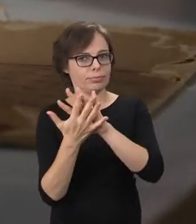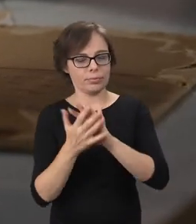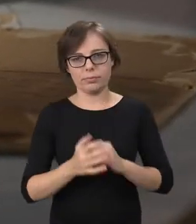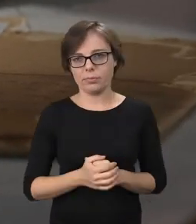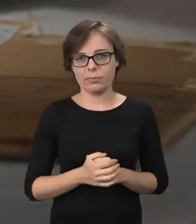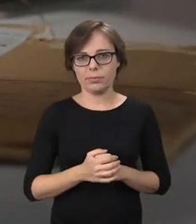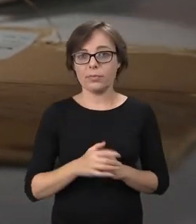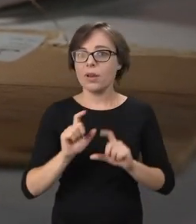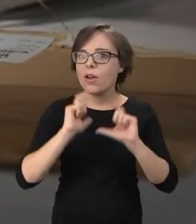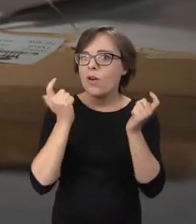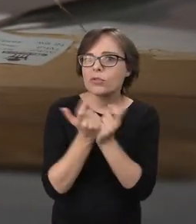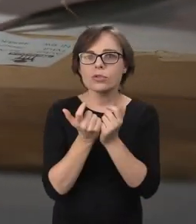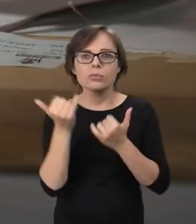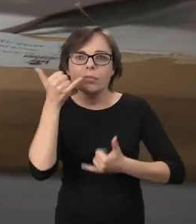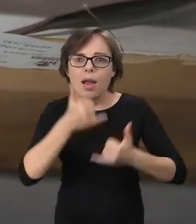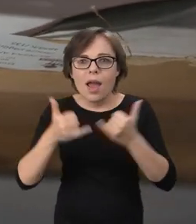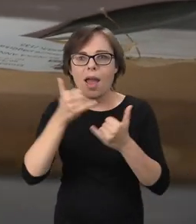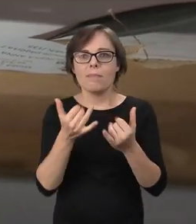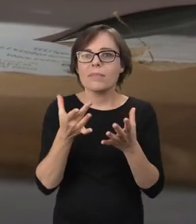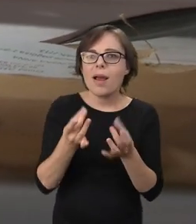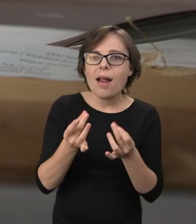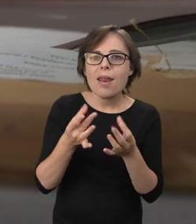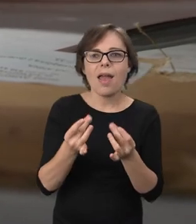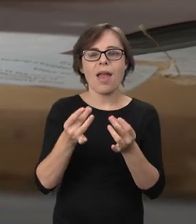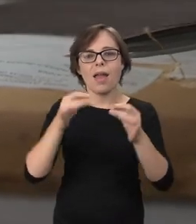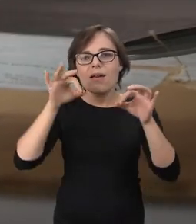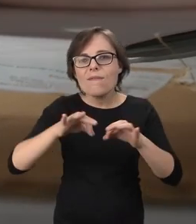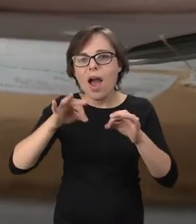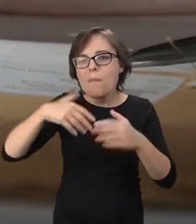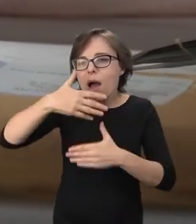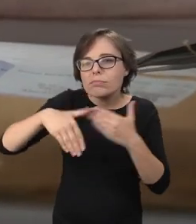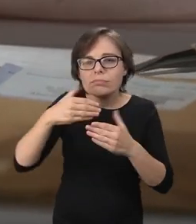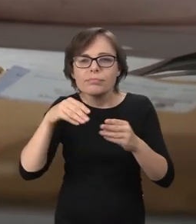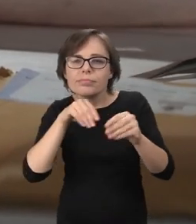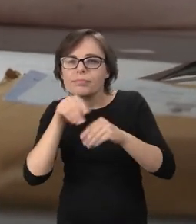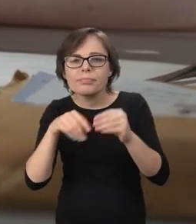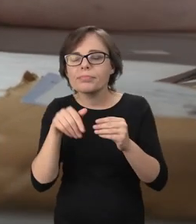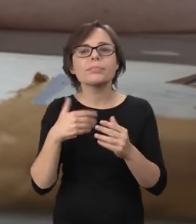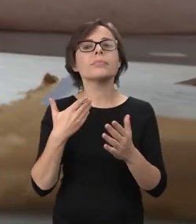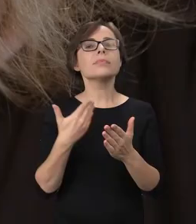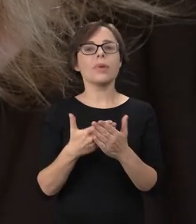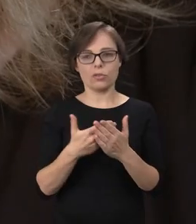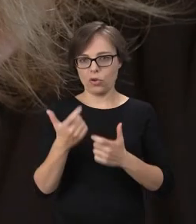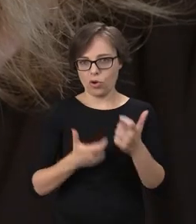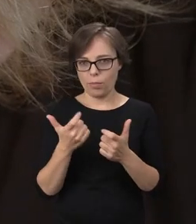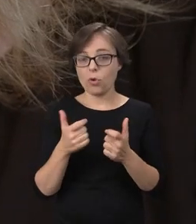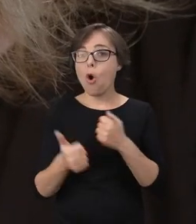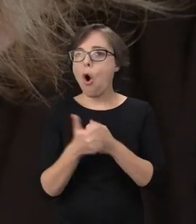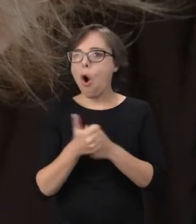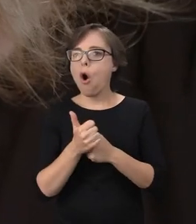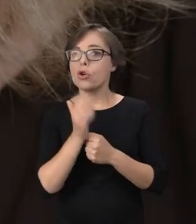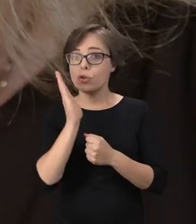wszystkich substancji stosowanych w konserwacji, klejów, ma to zadanie, żeby one były trwalsze.